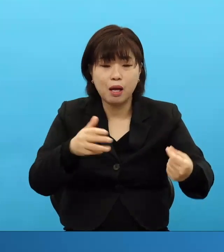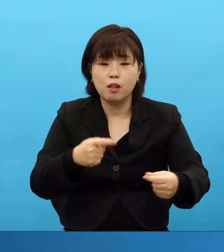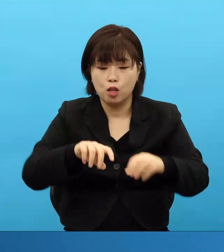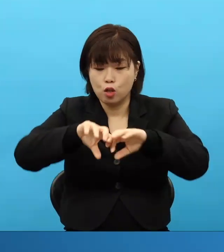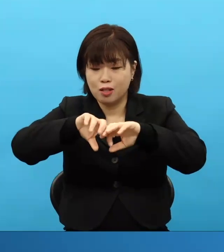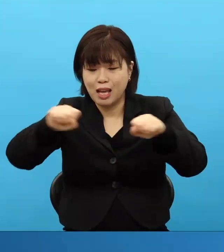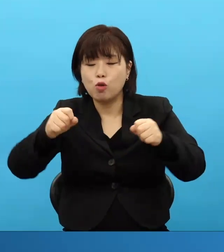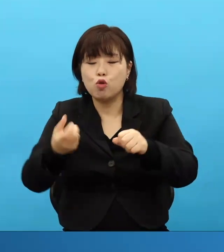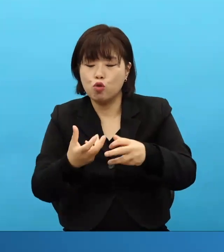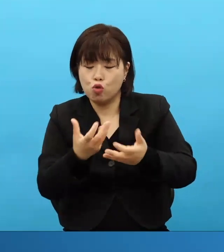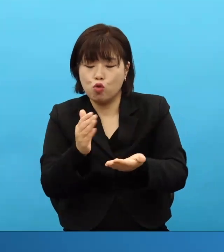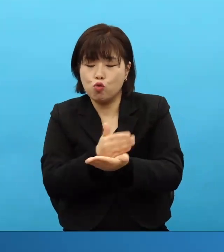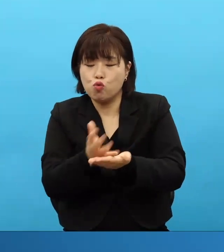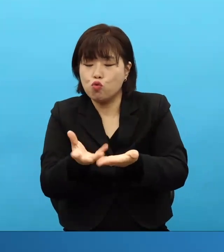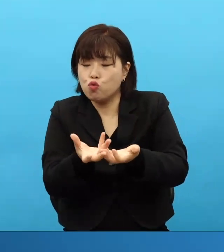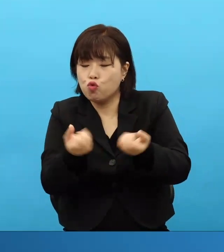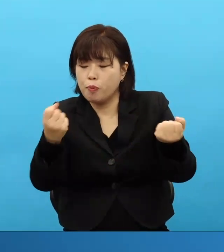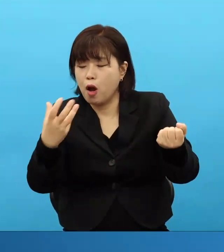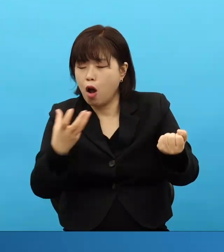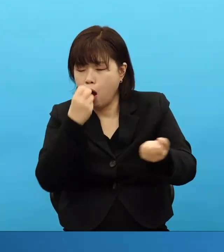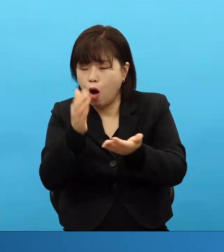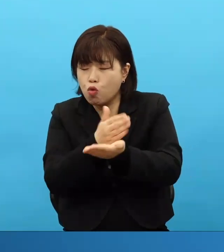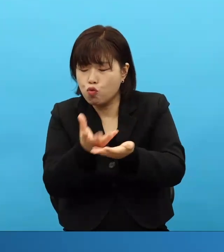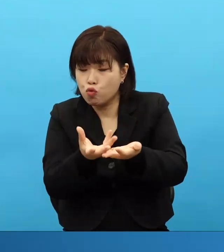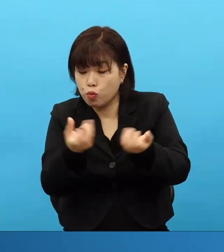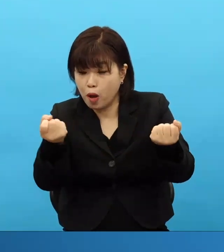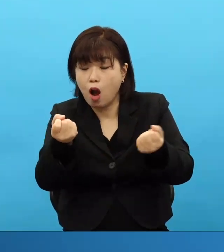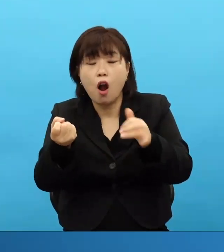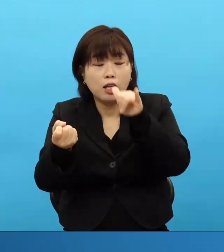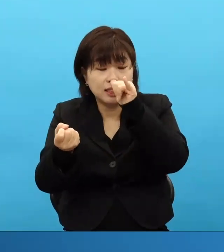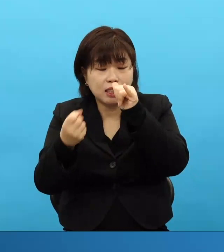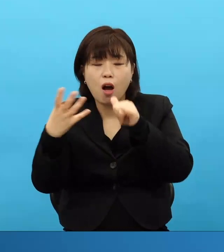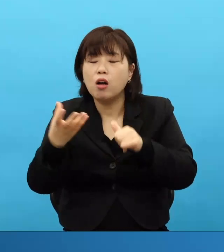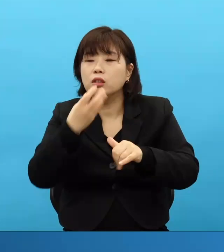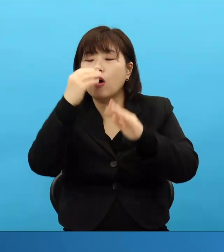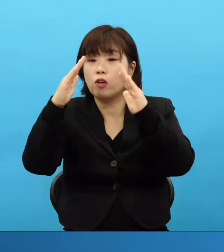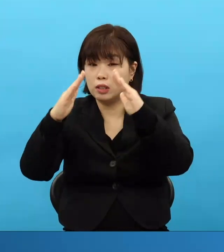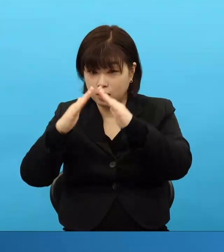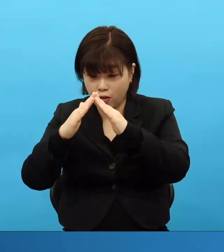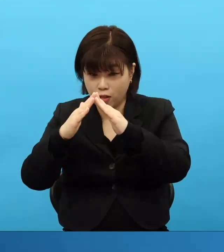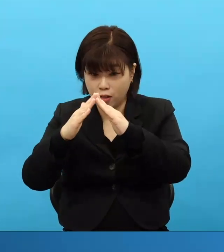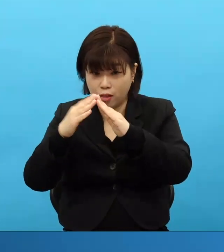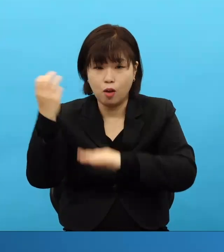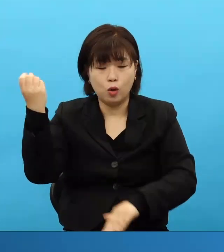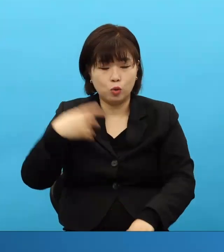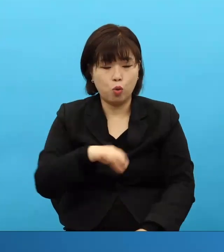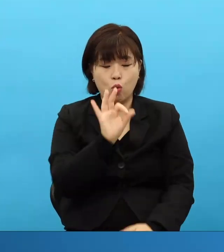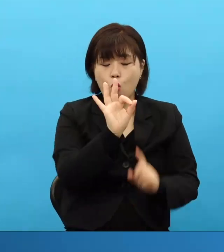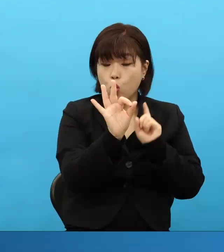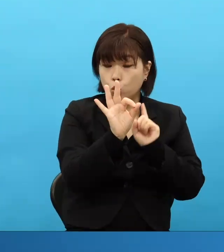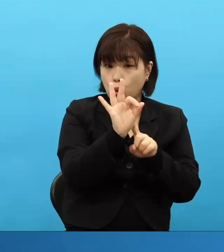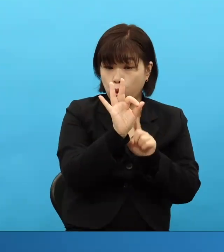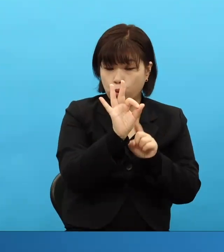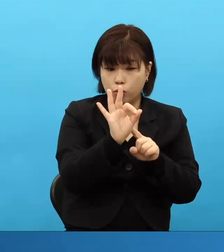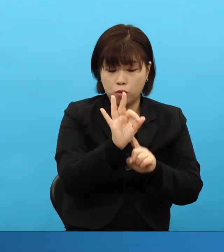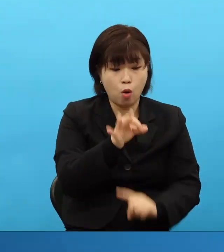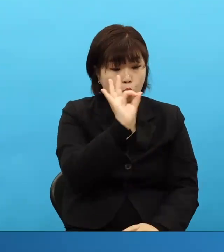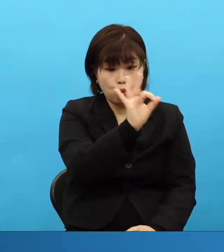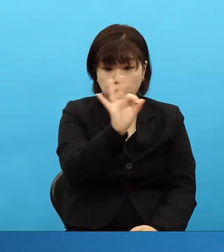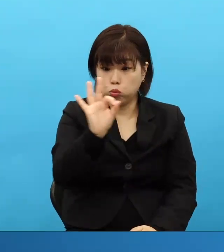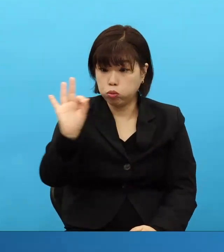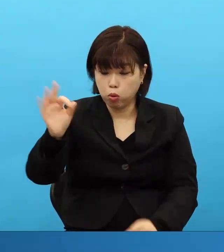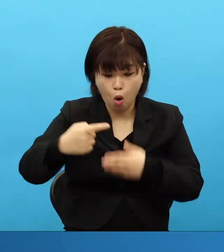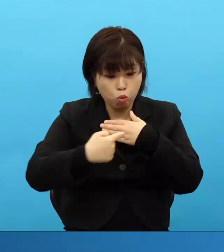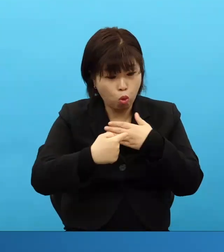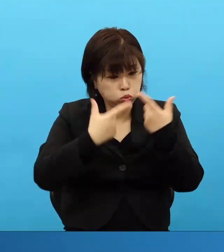though you're the same person, no, you're different. You're set apart. You are the same. 똑같은 돈인데 하나님께 드려지니까 성물. And so it's the same money, but because we give it to God, it's